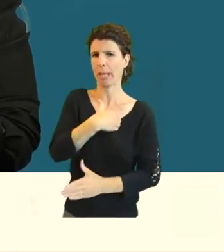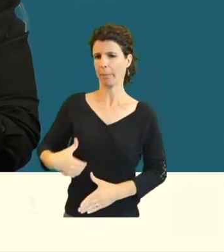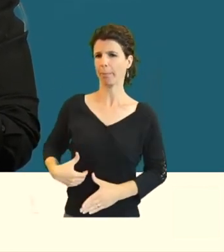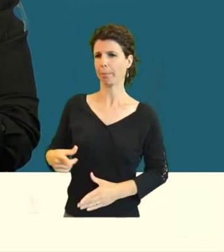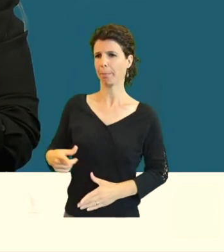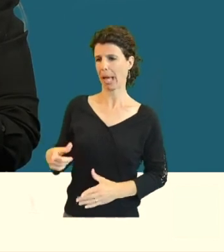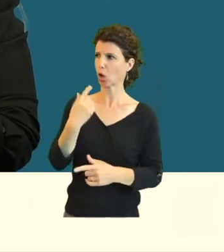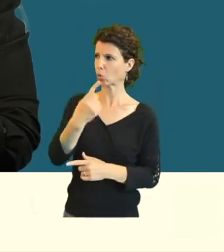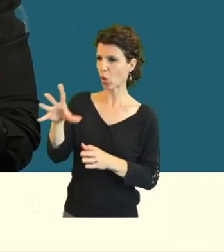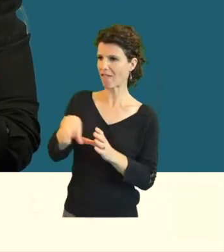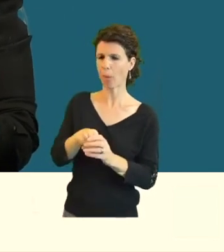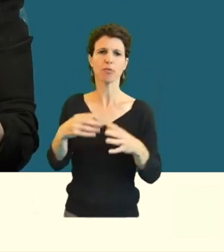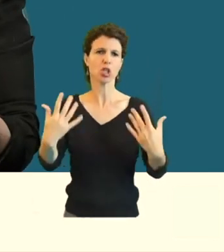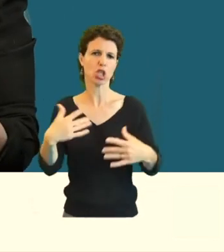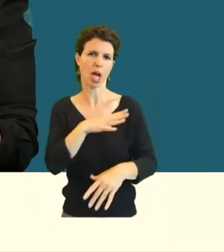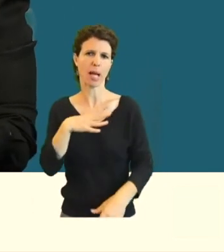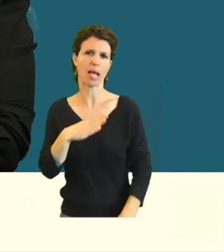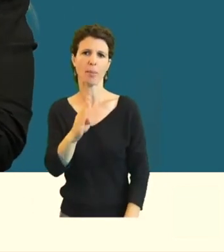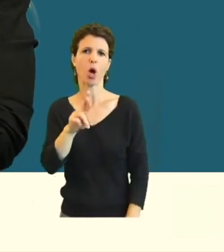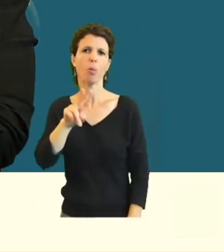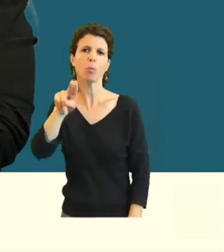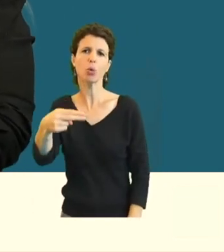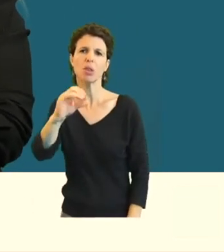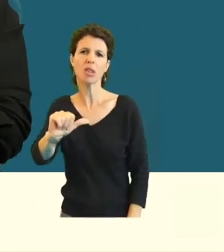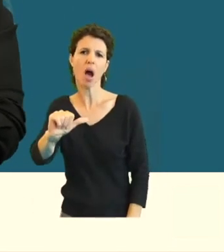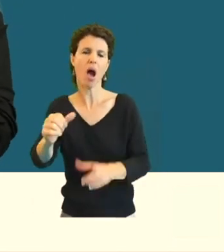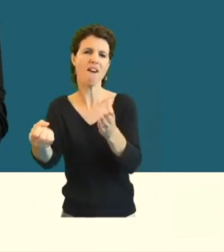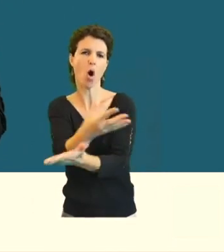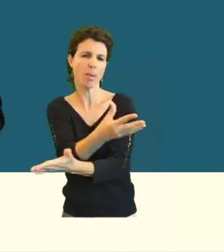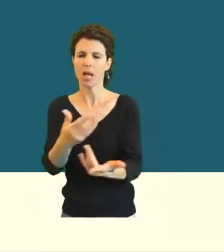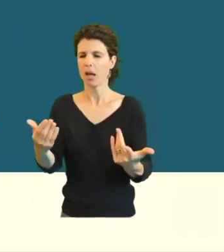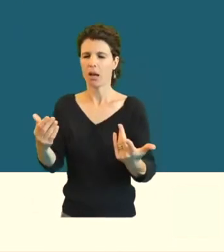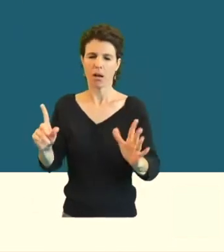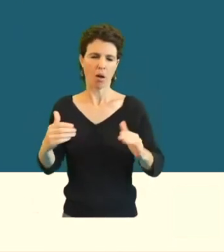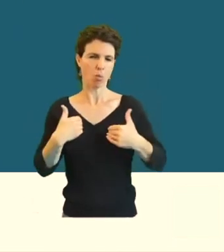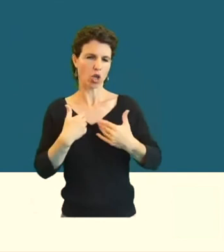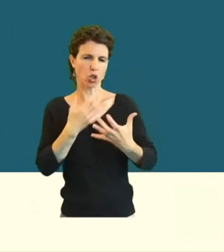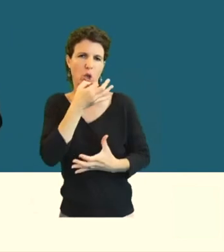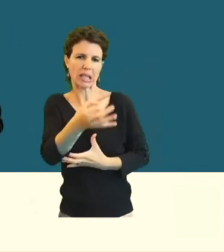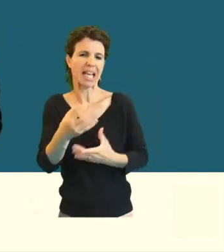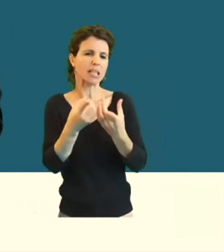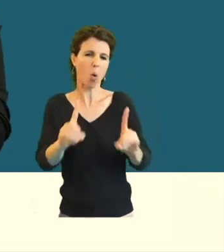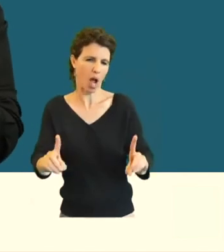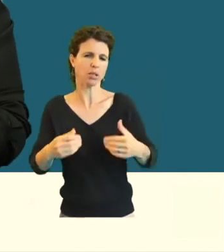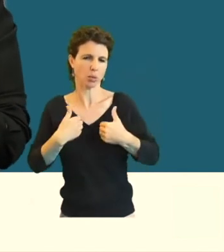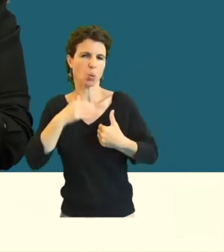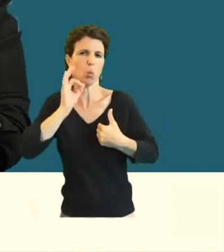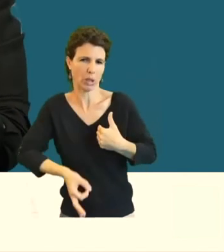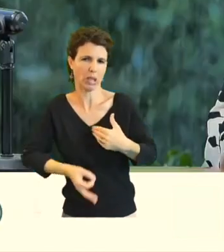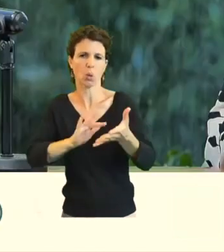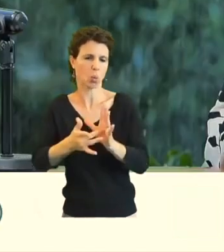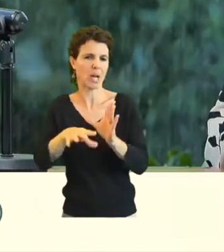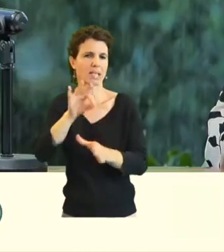Mais Madame Brunat vous en a informé, puisque Madame Brunat. Donc, ce que je veux dire, c'est la démocratie, on l'a fait très bien. Tous les élus sont présents